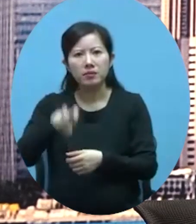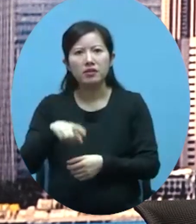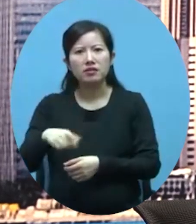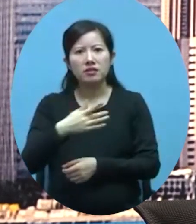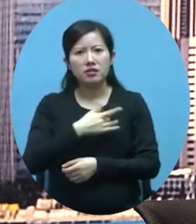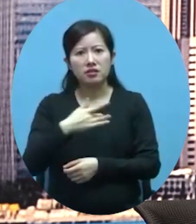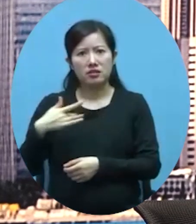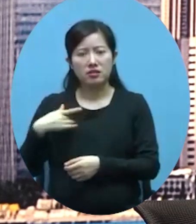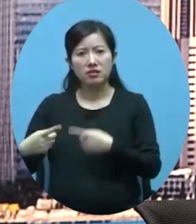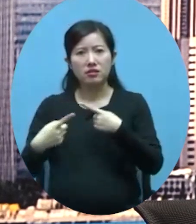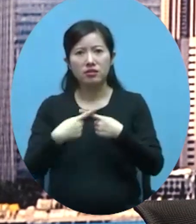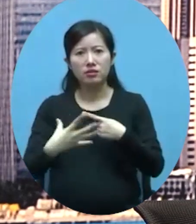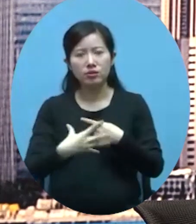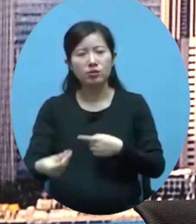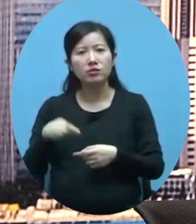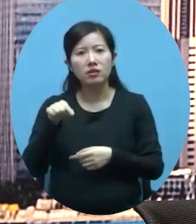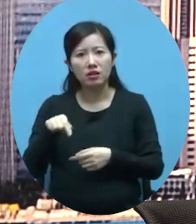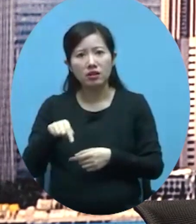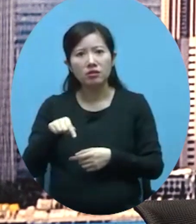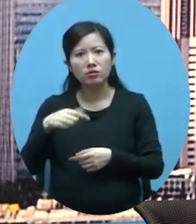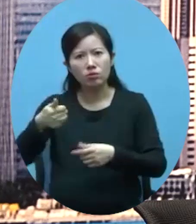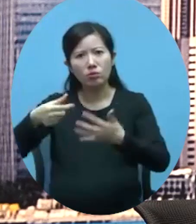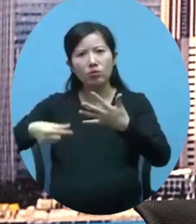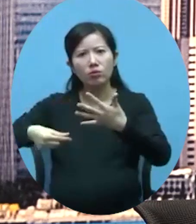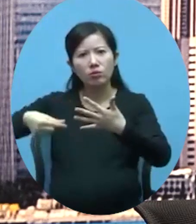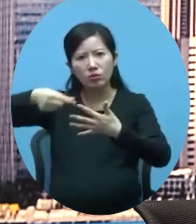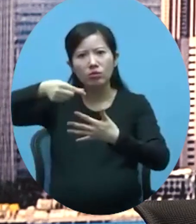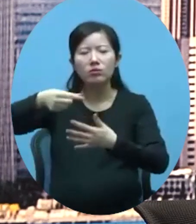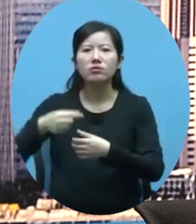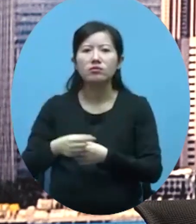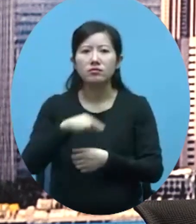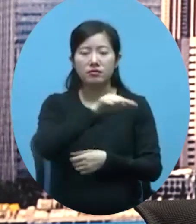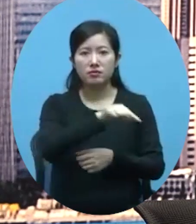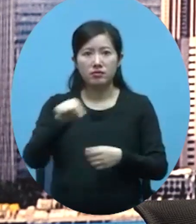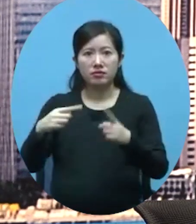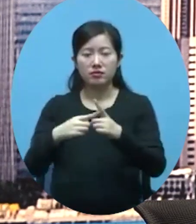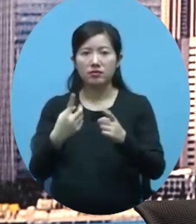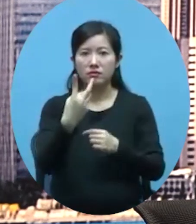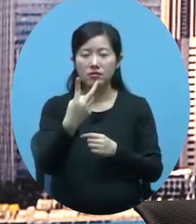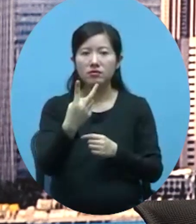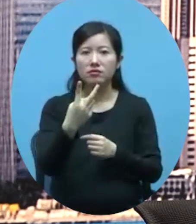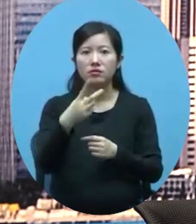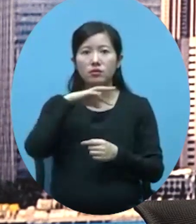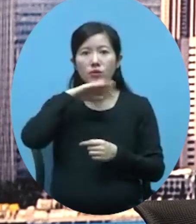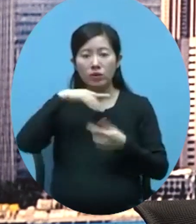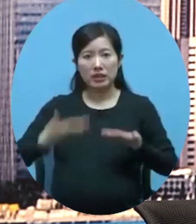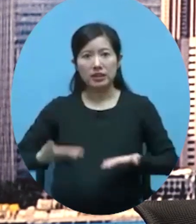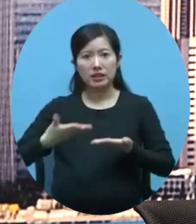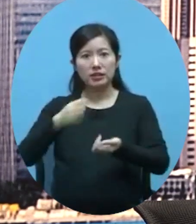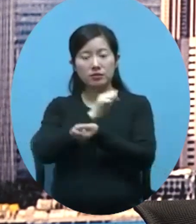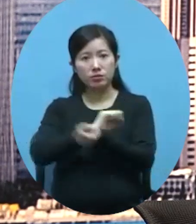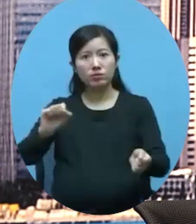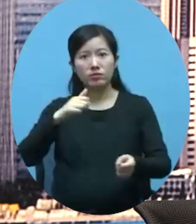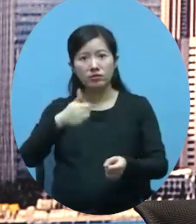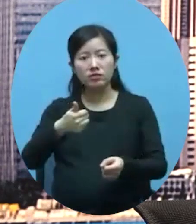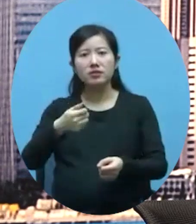的X缸也一直在进展这2位病人如果今天出院的话就会安